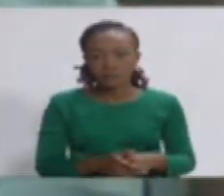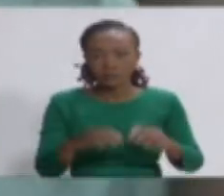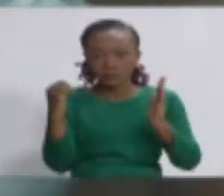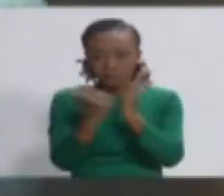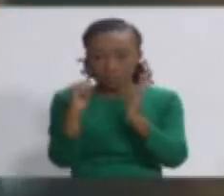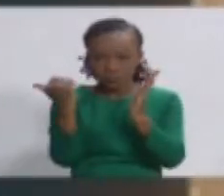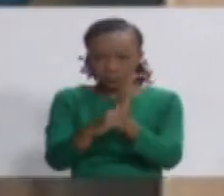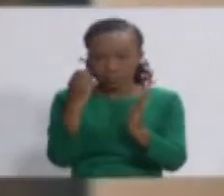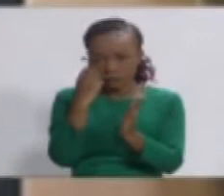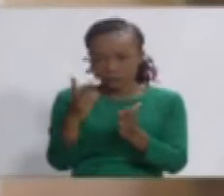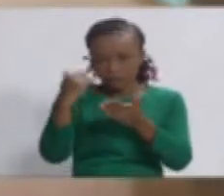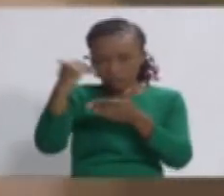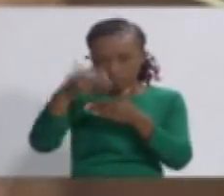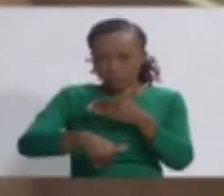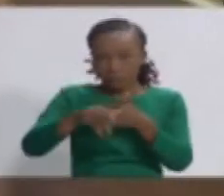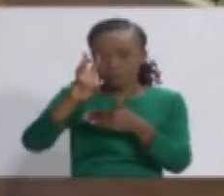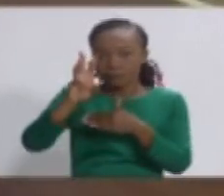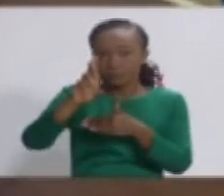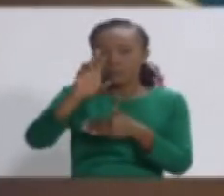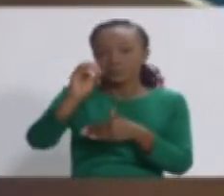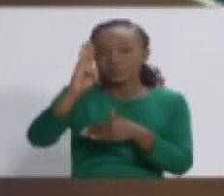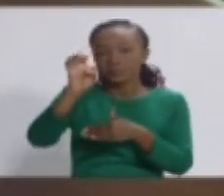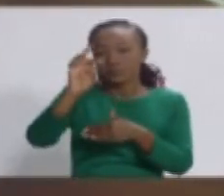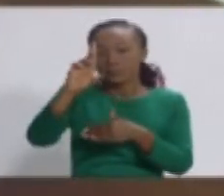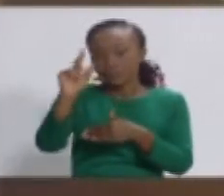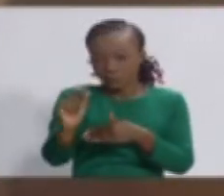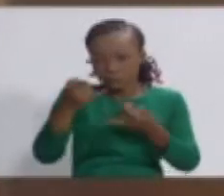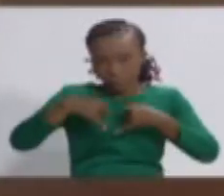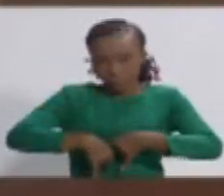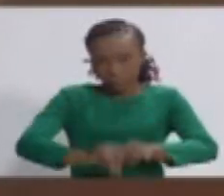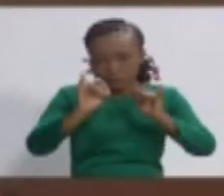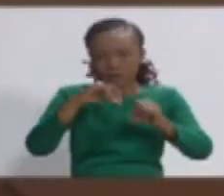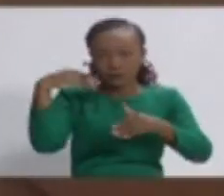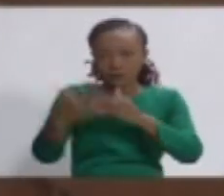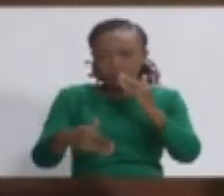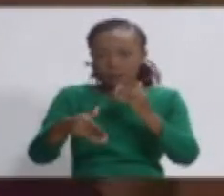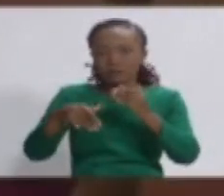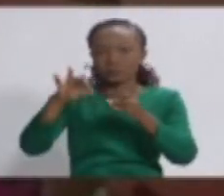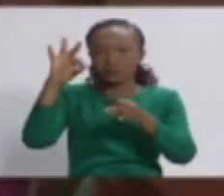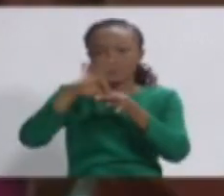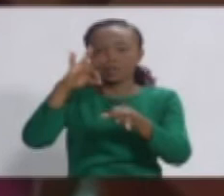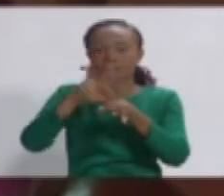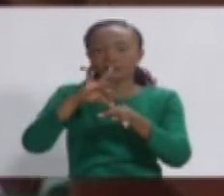kizaza kilishuhudiwa baada ya mwakilishi wadi Robert Serbai kujaribu kusitisha uchaguzi huo.